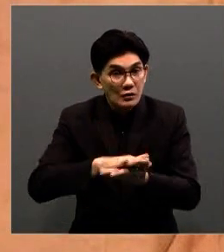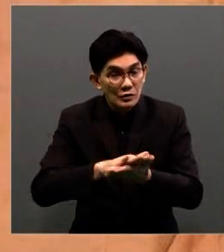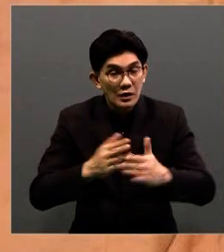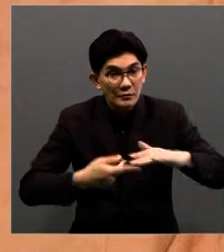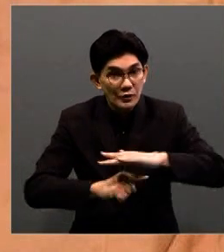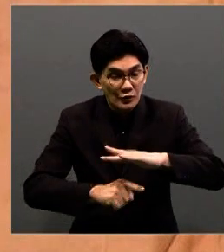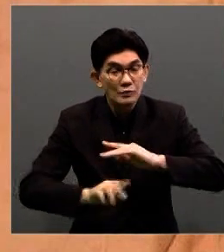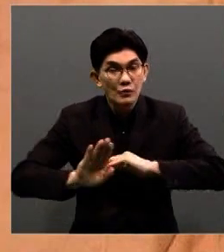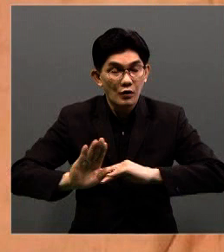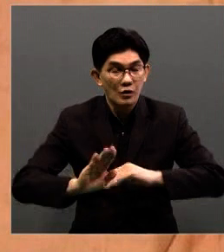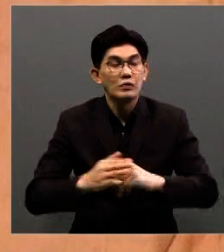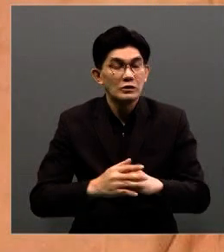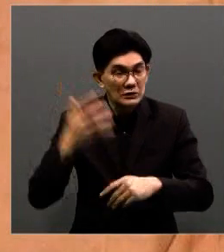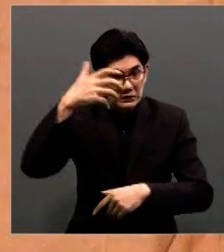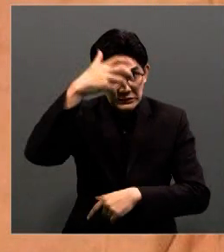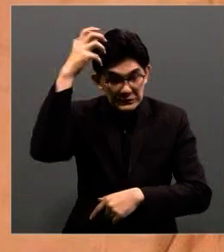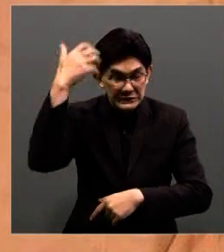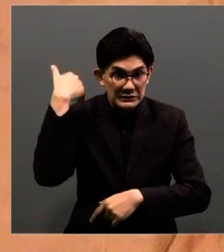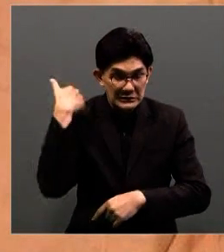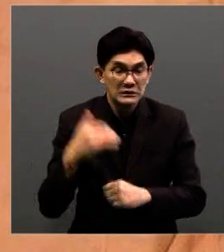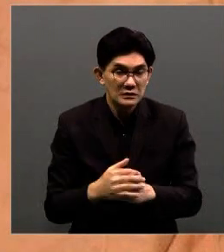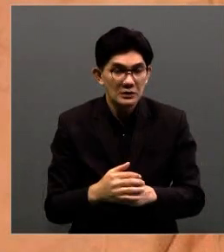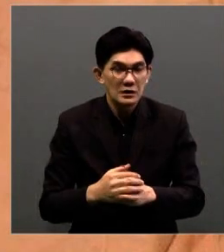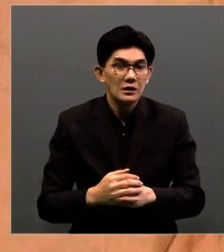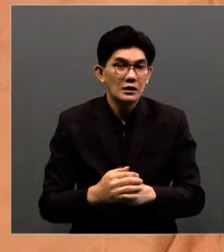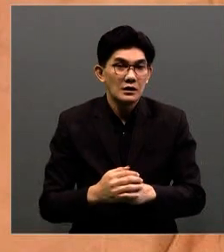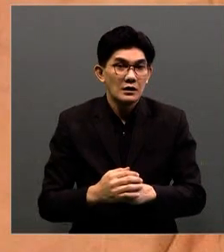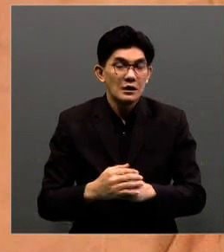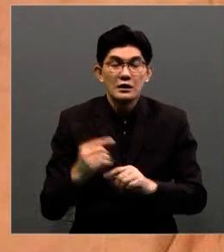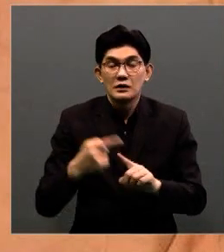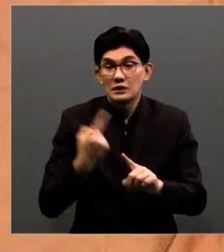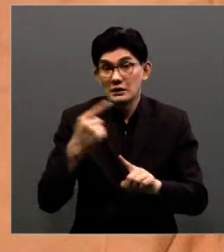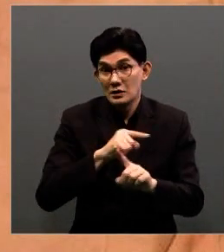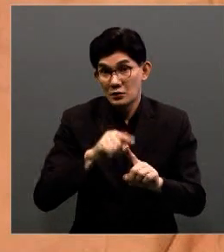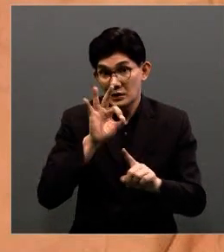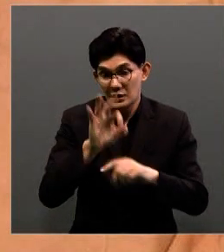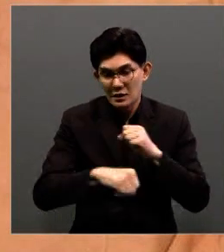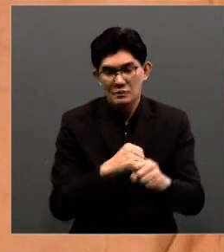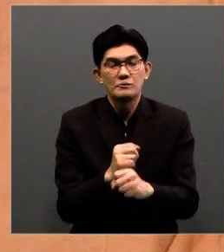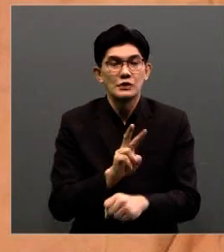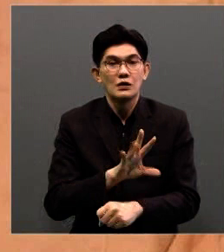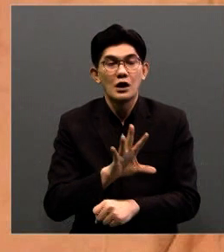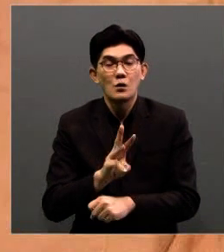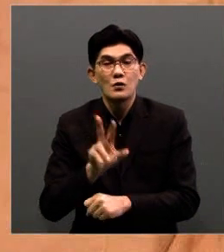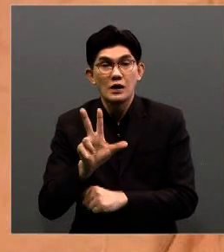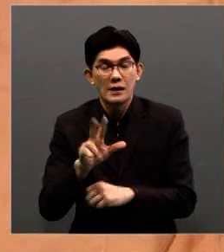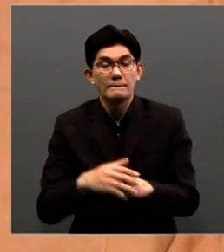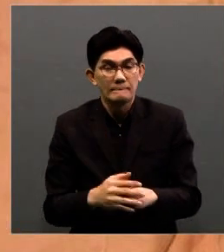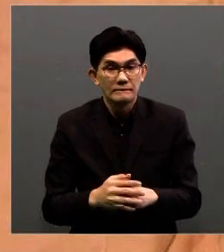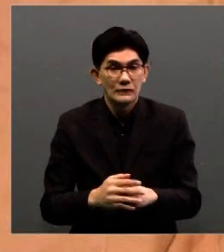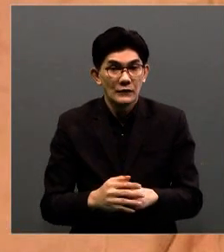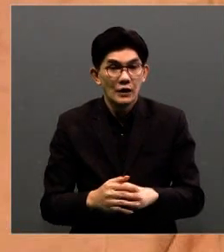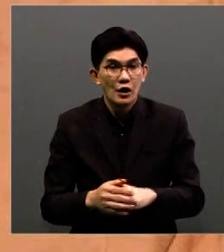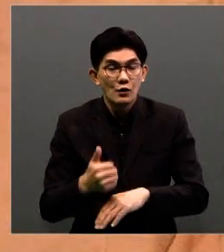ประถมศึกษาแห่งหนึ่งในจังหวัดสิงห์บุรีเหตุการณ์เกิดขึ้นตั้งแต่ 9มกราคม 2563ครับตอนนั้นจำเลยได้